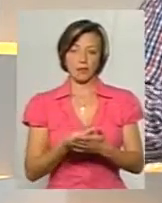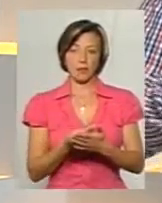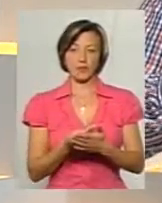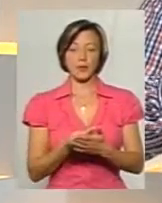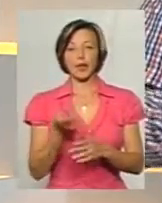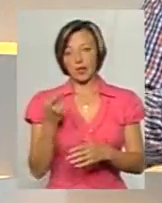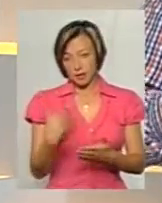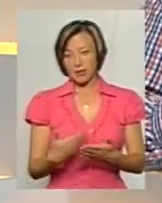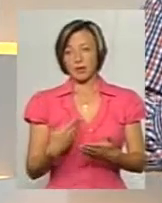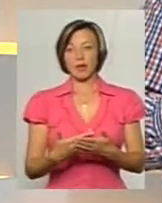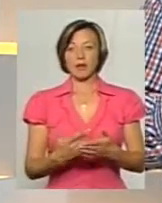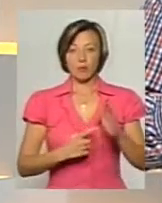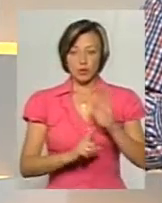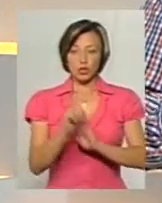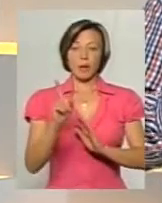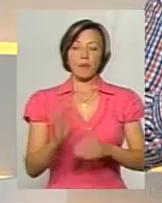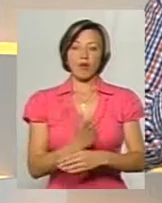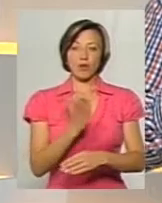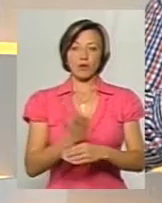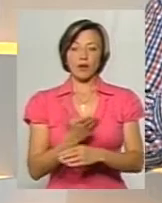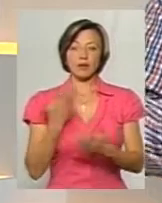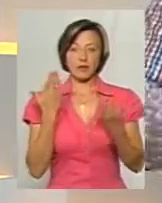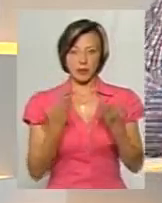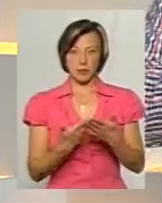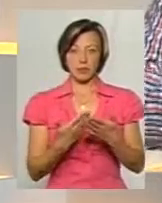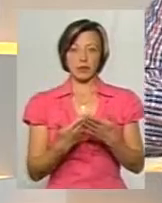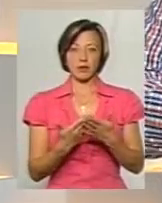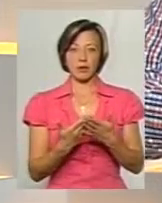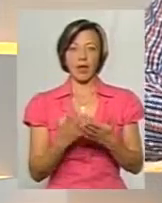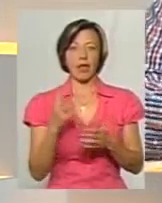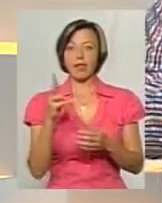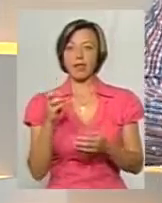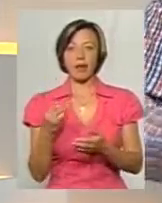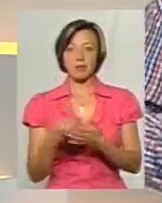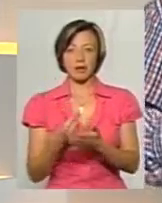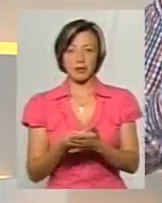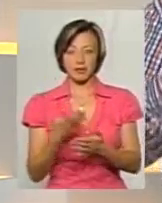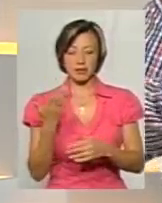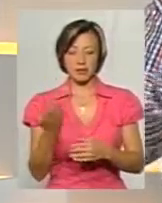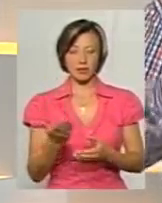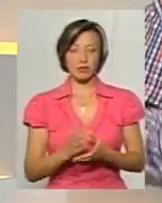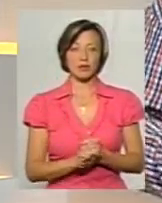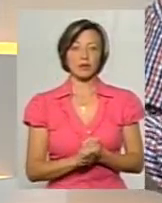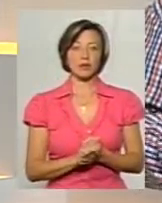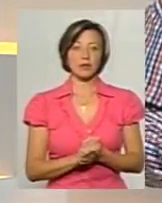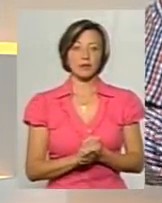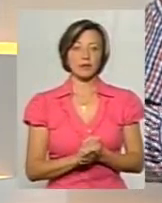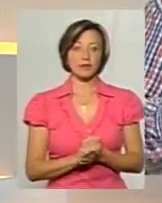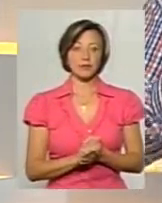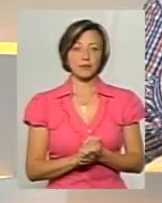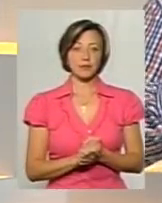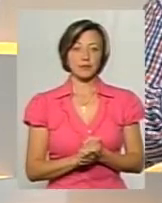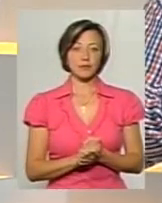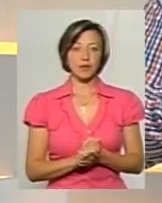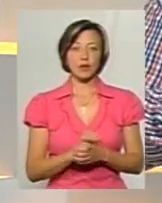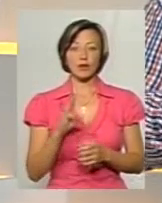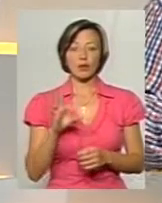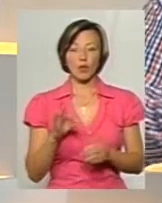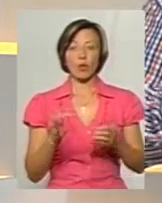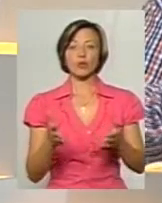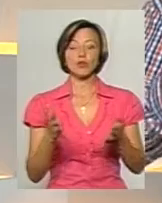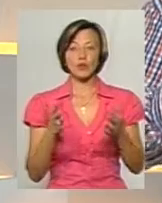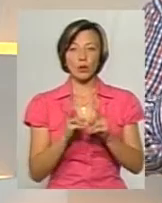що, до прикладу, якщо ми почнемо виготовляти навіть нематеріальні цінності, як сказала молода людина, да, то,